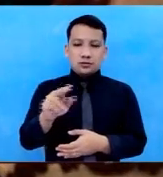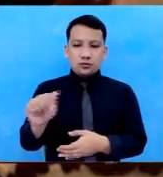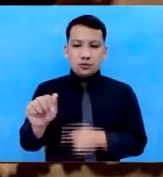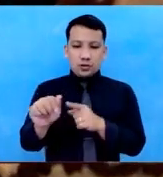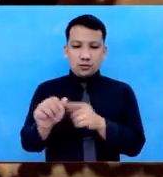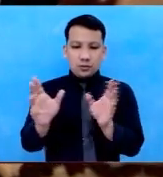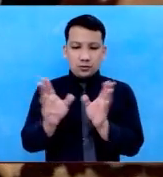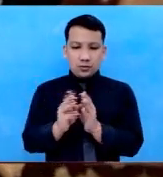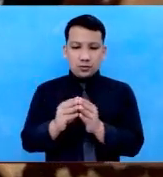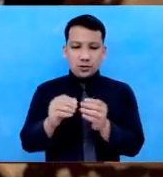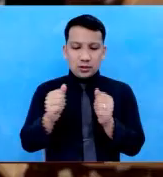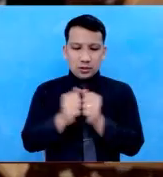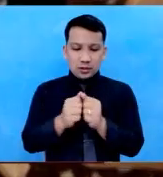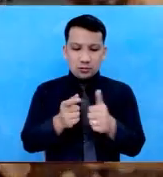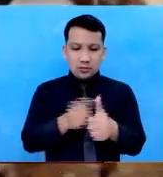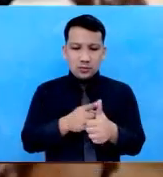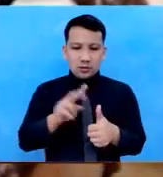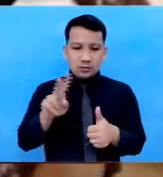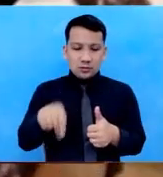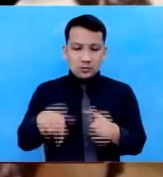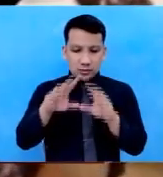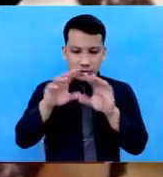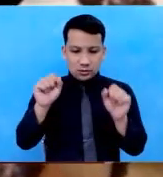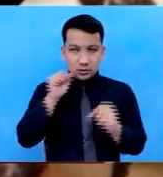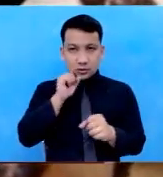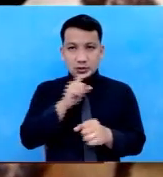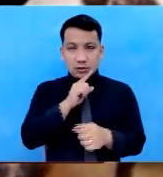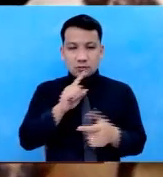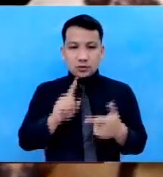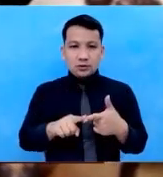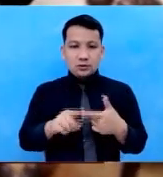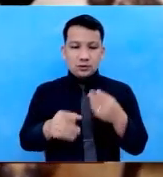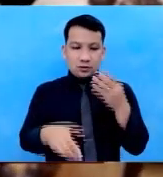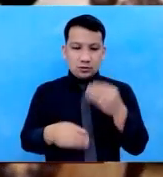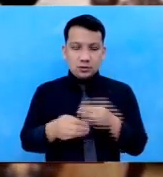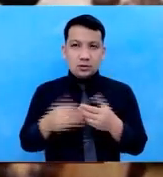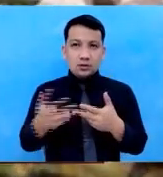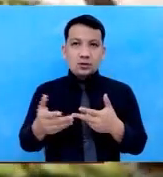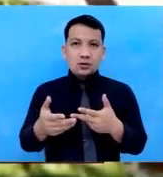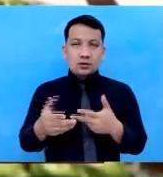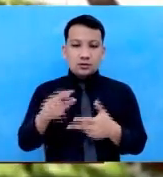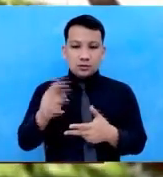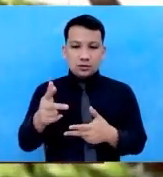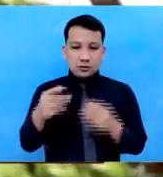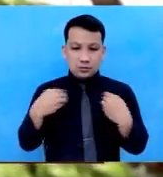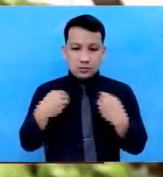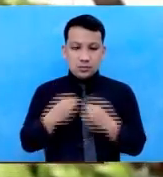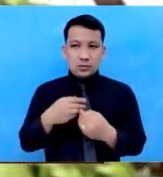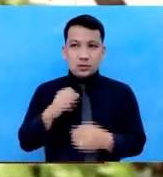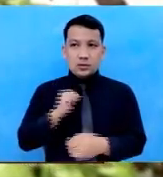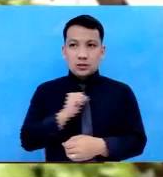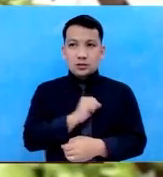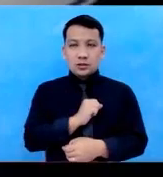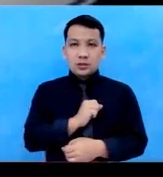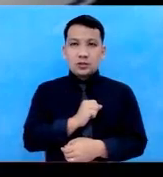sina Vice President Sara Duterte, 7 miyembro ng kanyang gabinete at tig-3 miyembro mula sa Senado at Kamara.